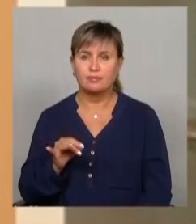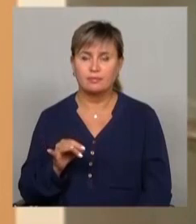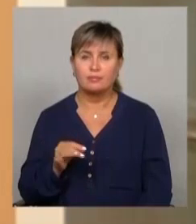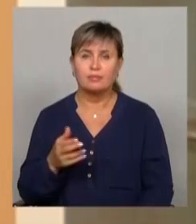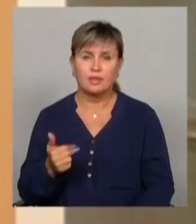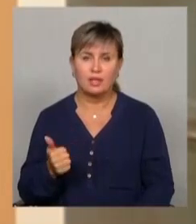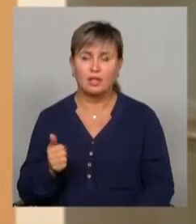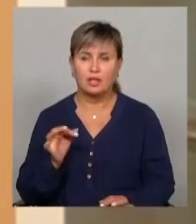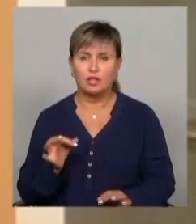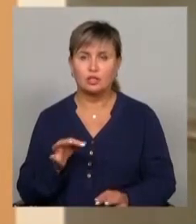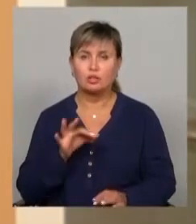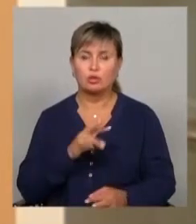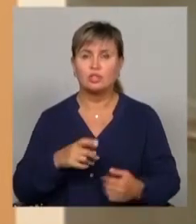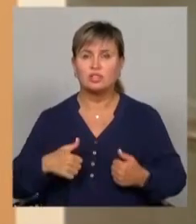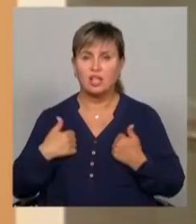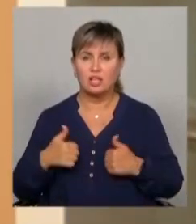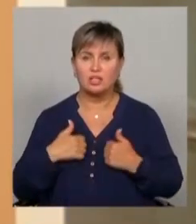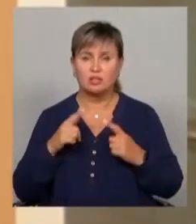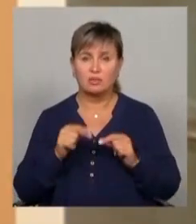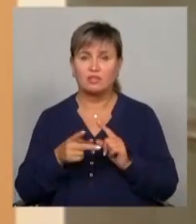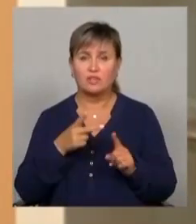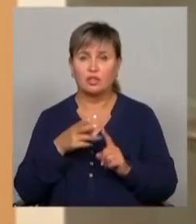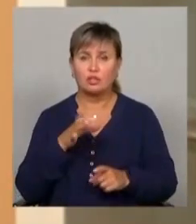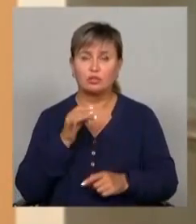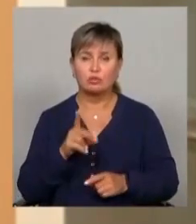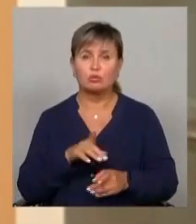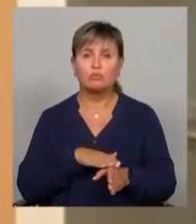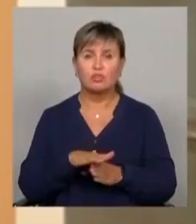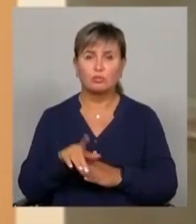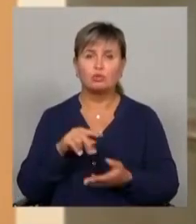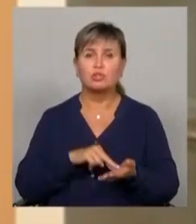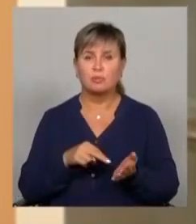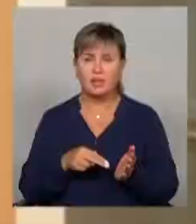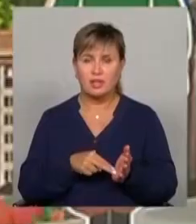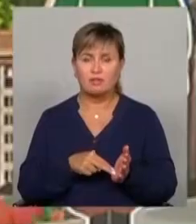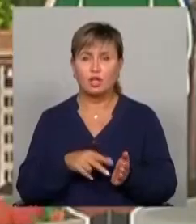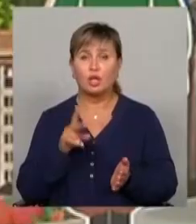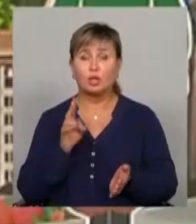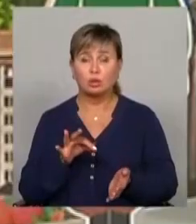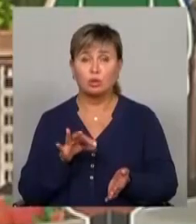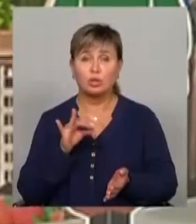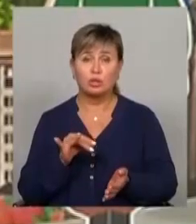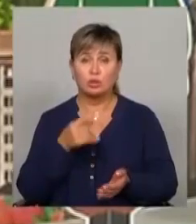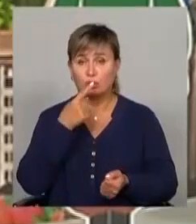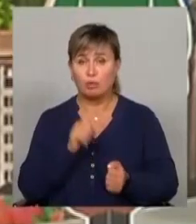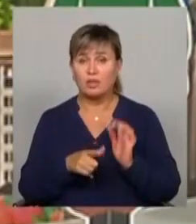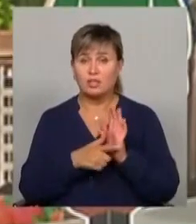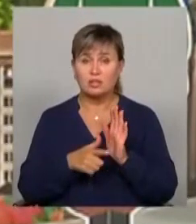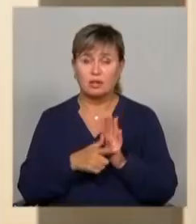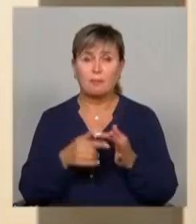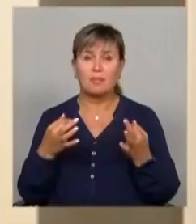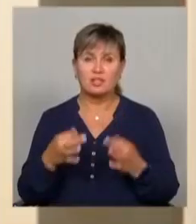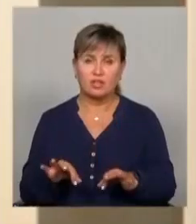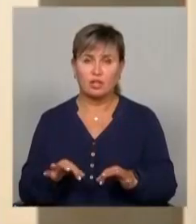естественно, он старался пойти на второй срок, чтобы выполнить то, что он запланировал. Новая цифра 7, она